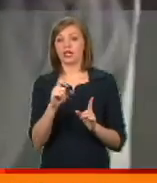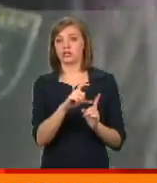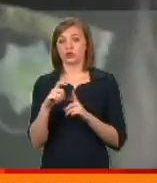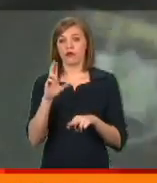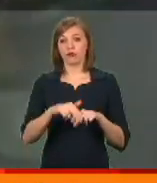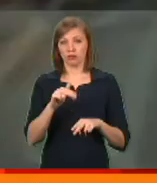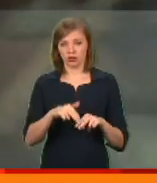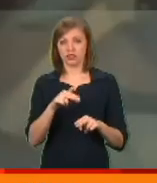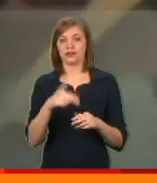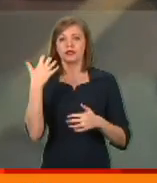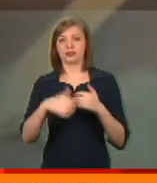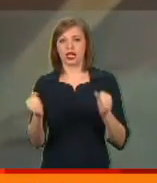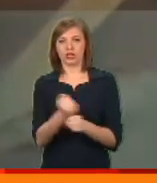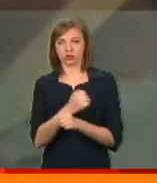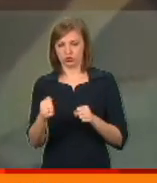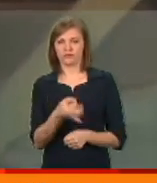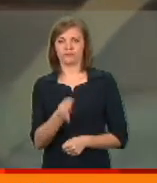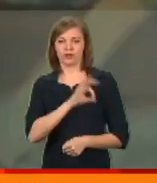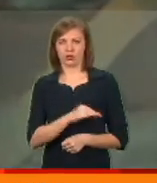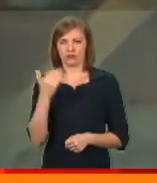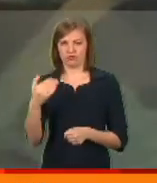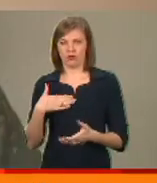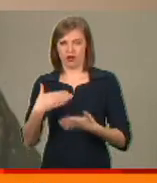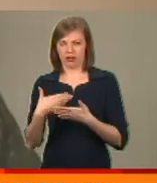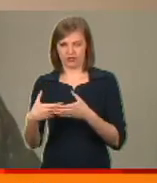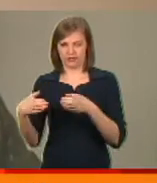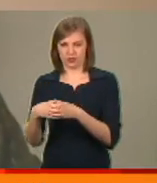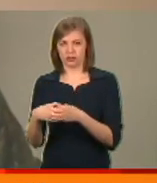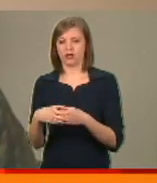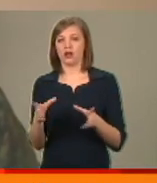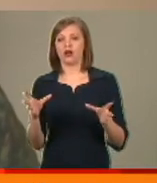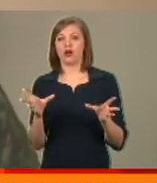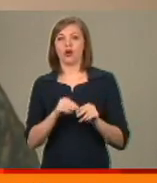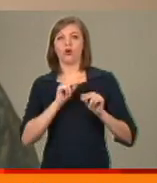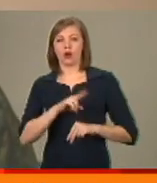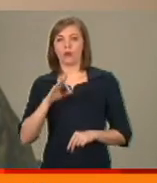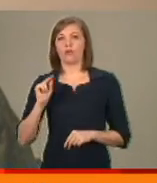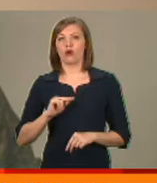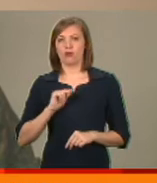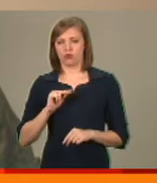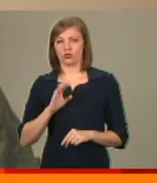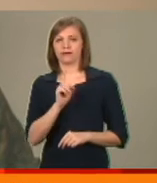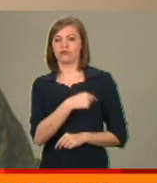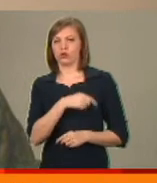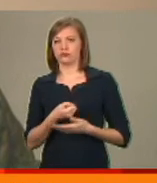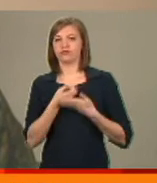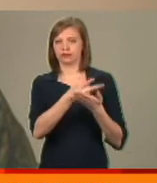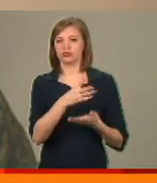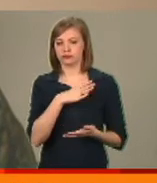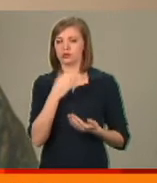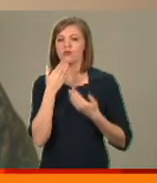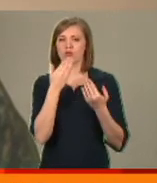словами поліції, серед сутичок проти них використали активісти. Колега по роботі просто в місті в лікарню їздили,